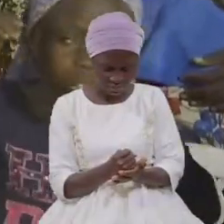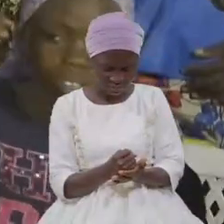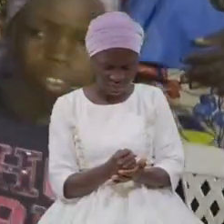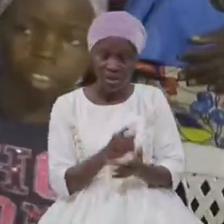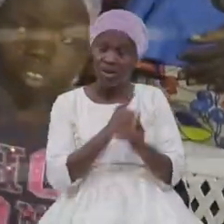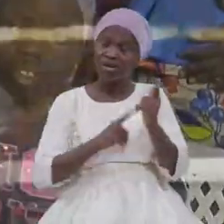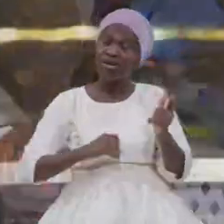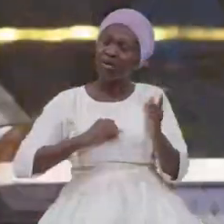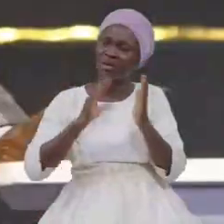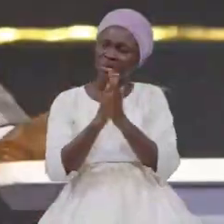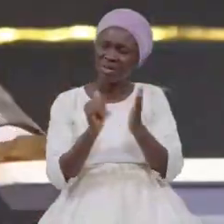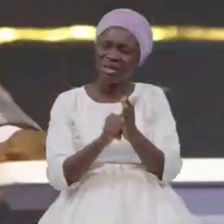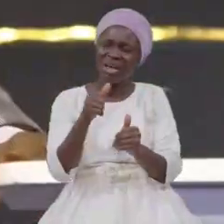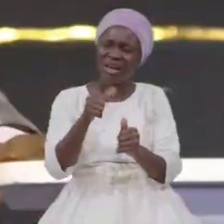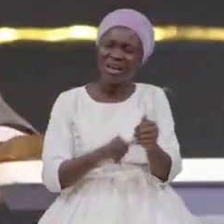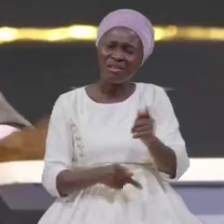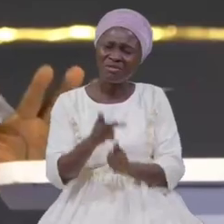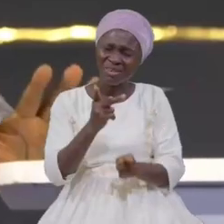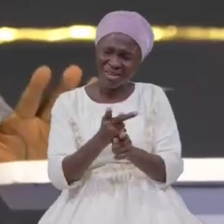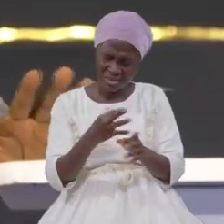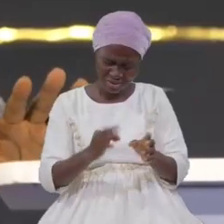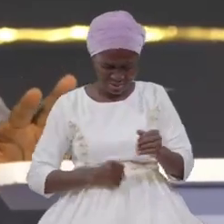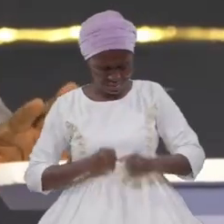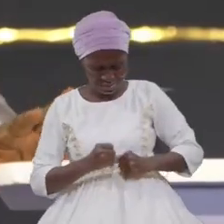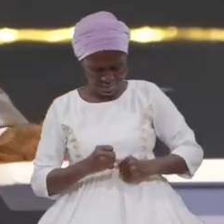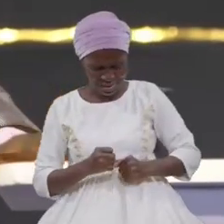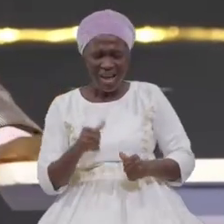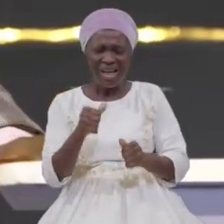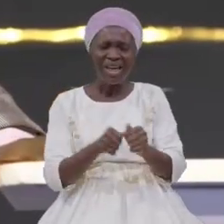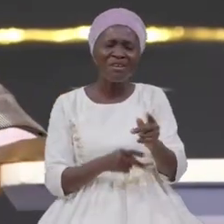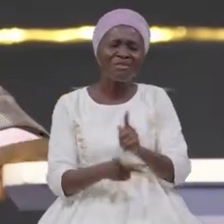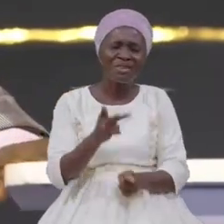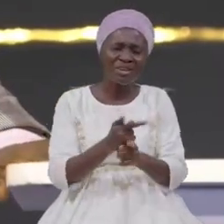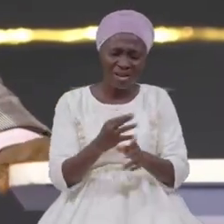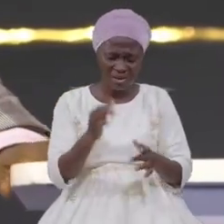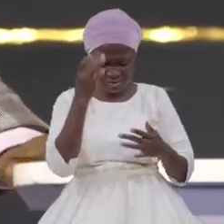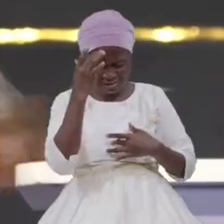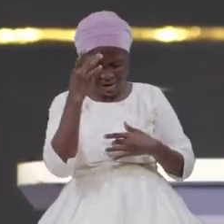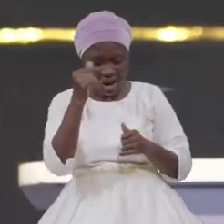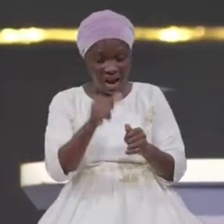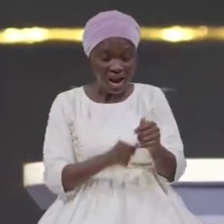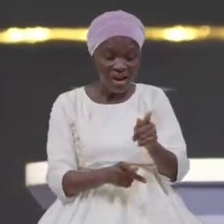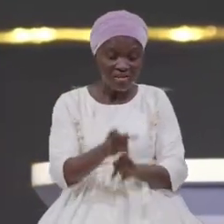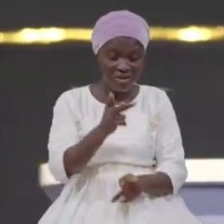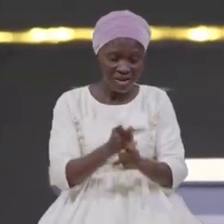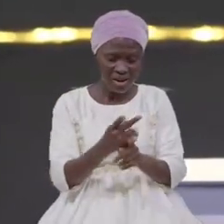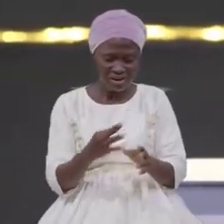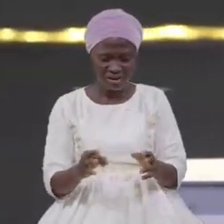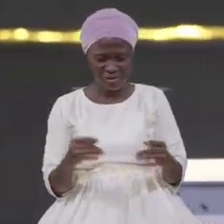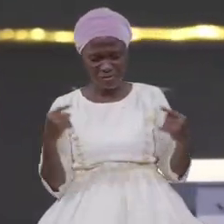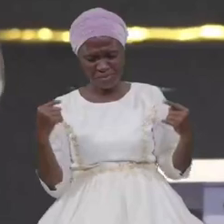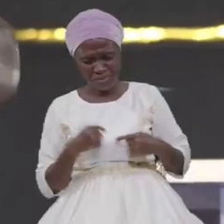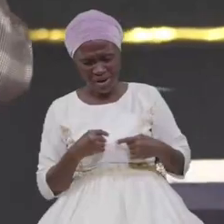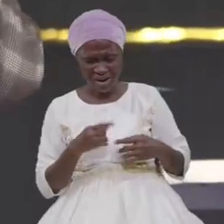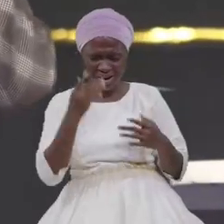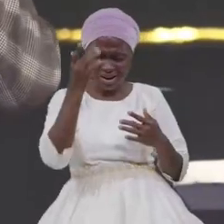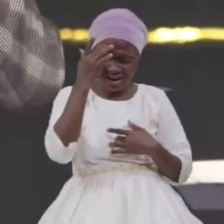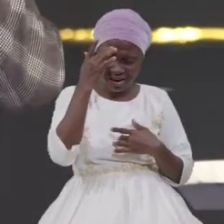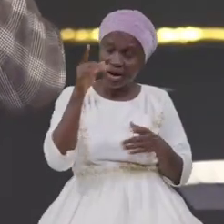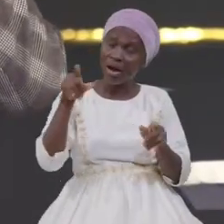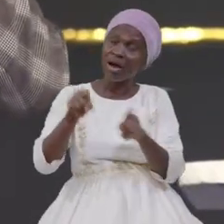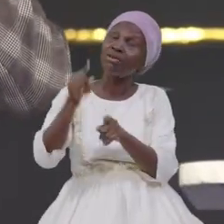Père, je prie que toute forme de souffrance, toute forme de maladie, toute forme de malaise, comme